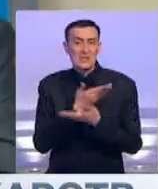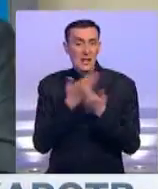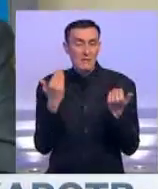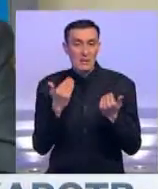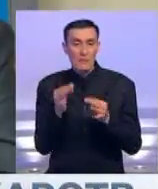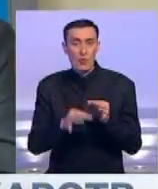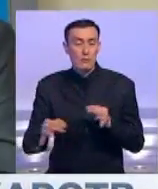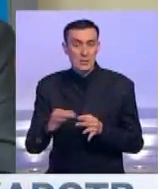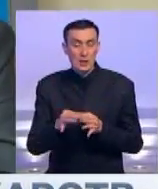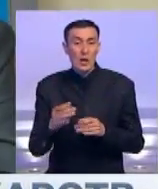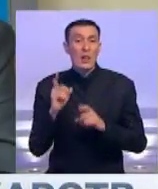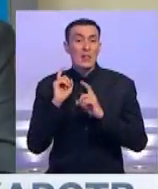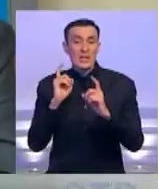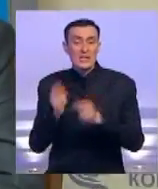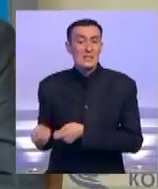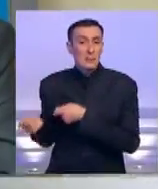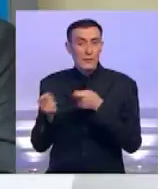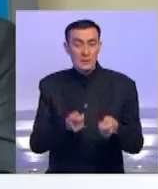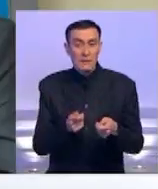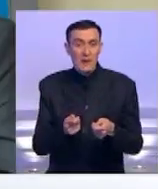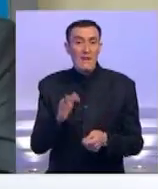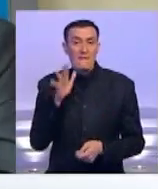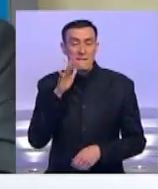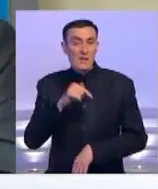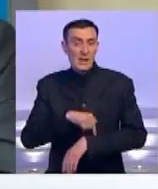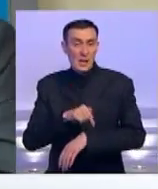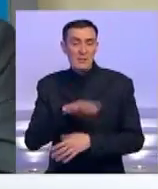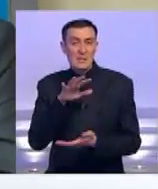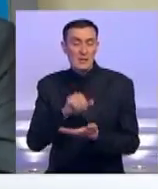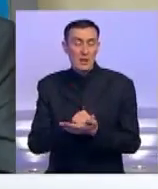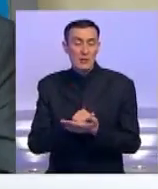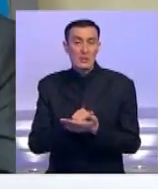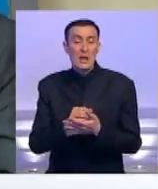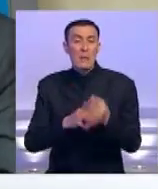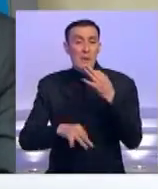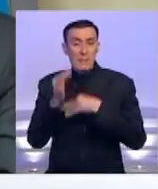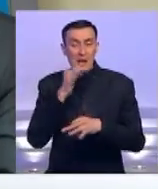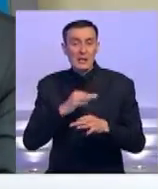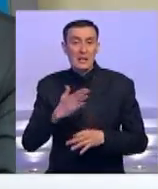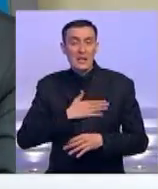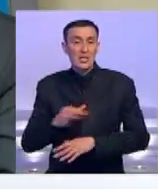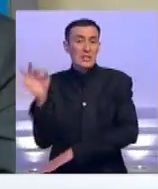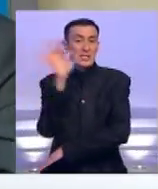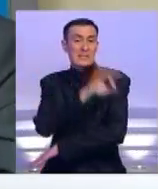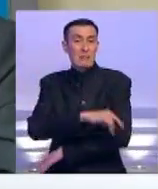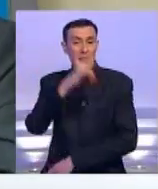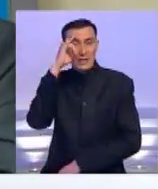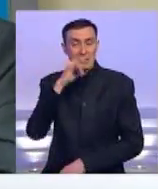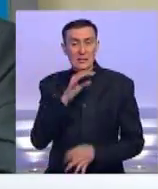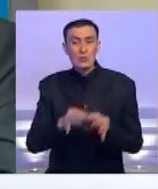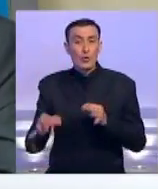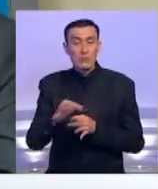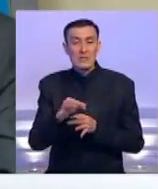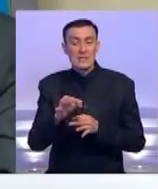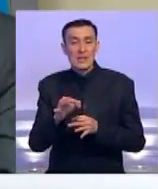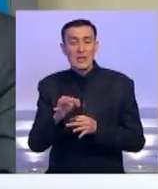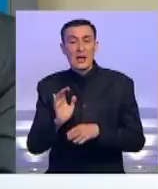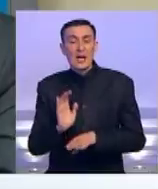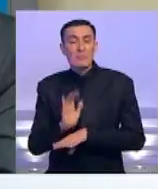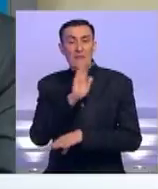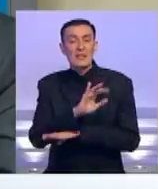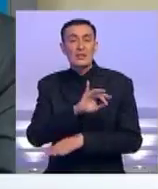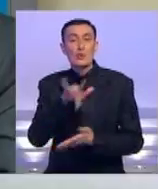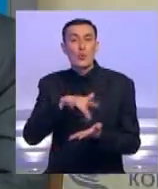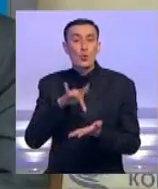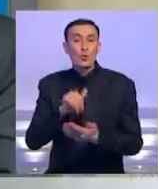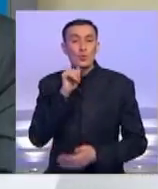регион. Логистика, она тоже занимает определенное время. Все препараты для Западно-Казахстанской области, они отгружаются в Кустанай. С